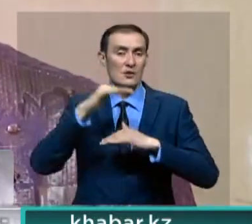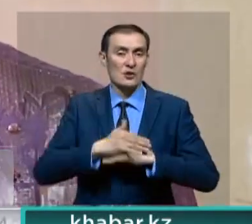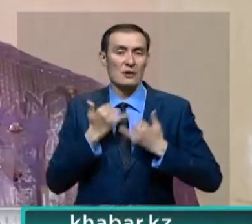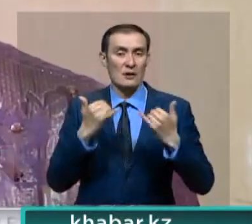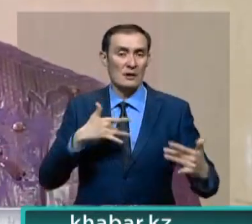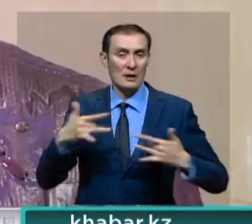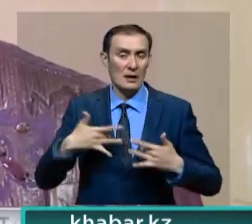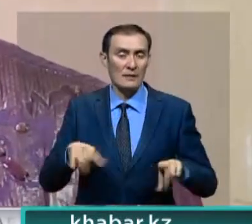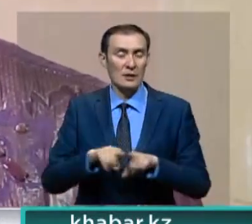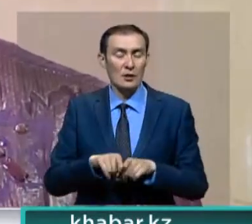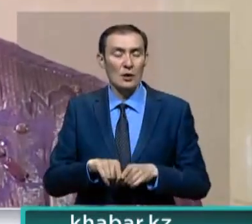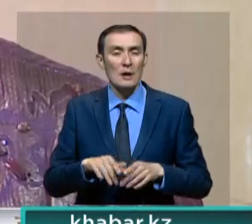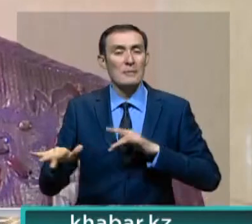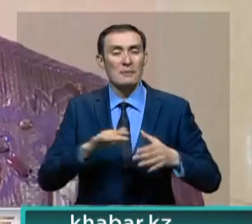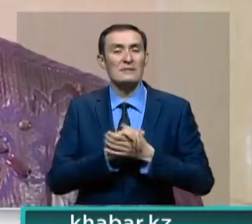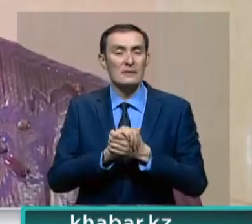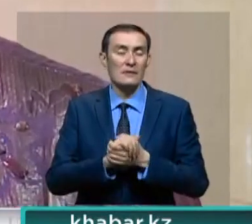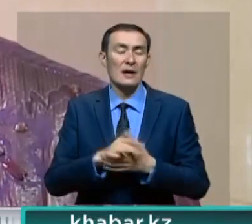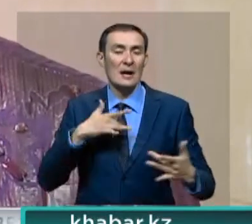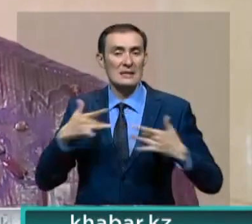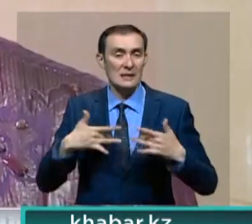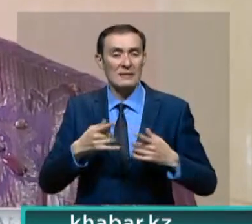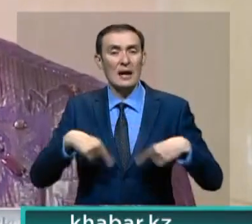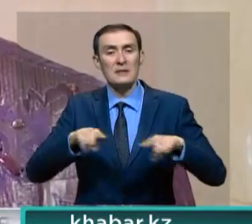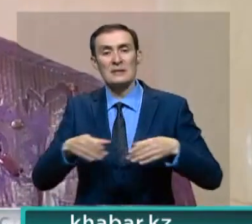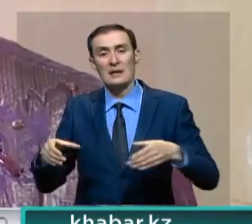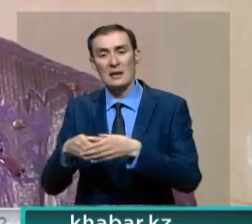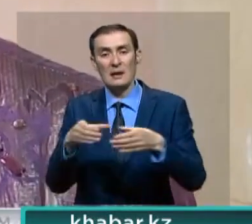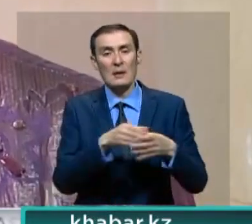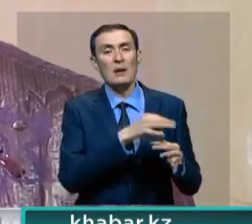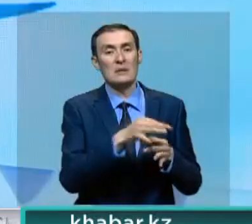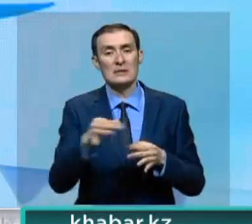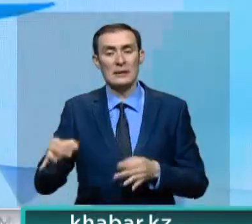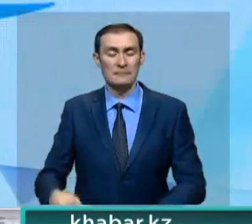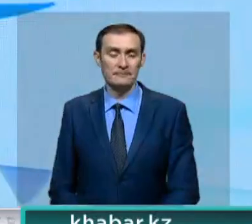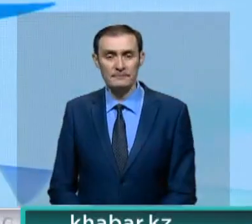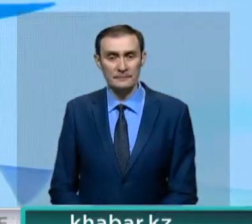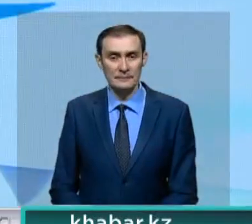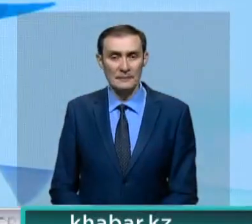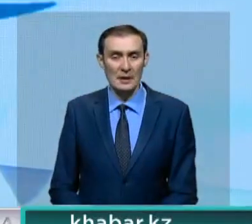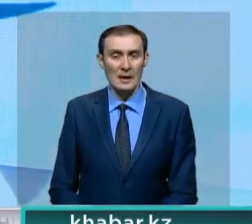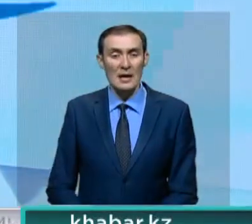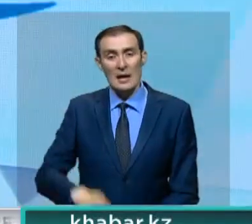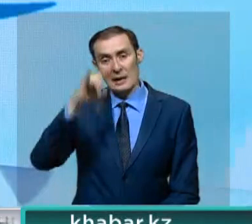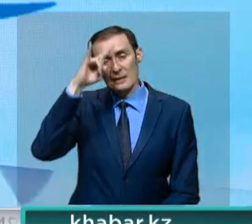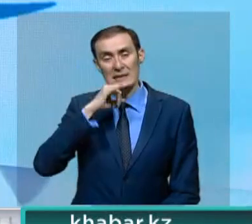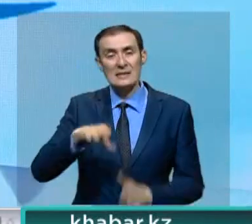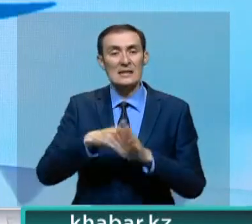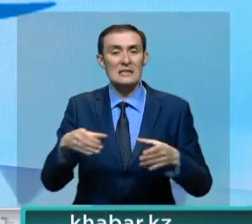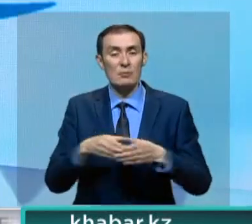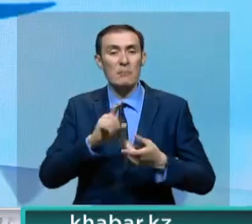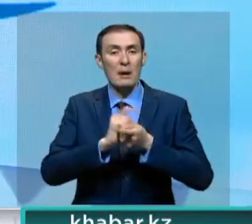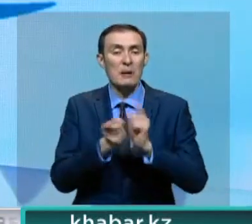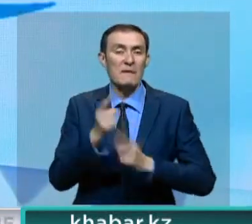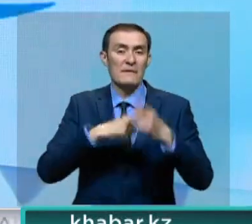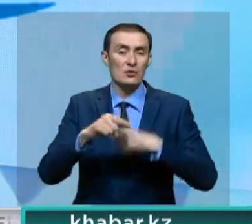Казахстана. Такие мероприятия укрепляют связи между концертными объединениями регионов. Казахстанская сборная по борьбе вернулась с